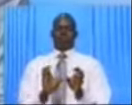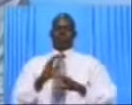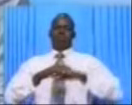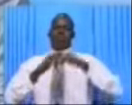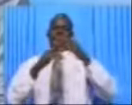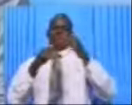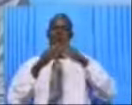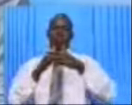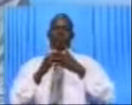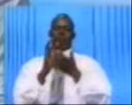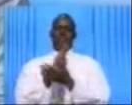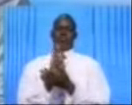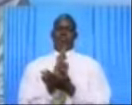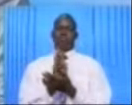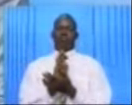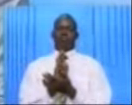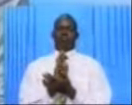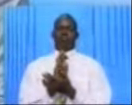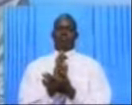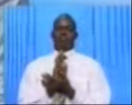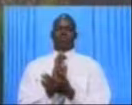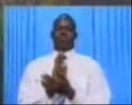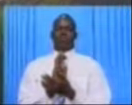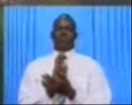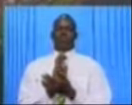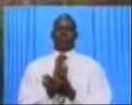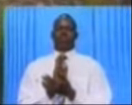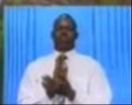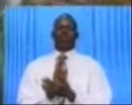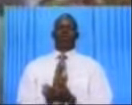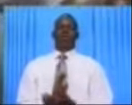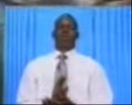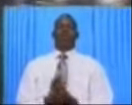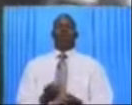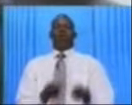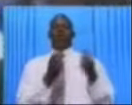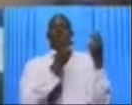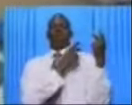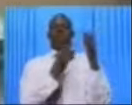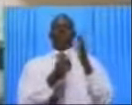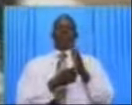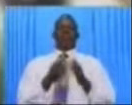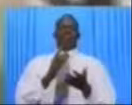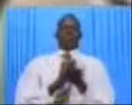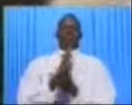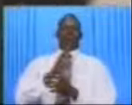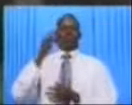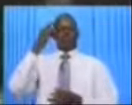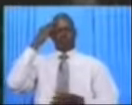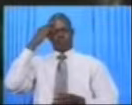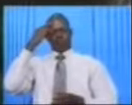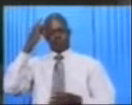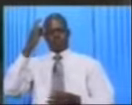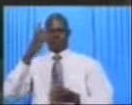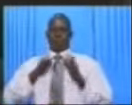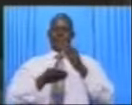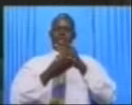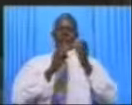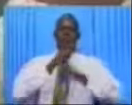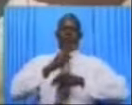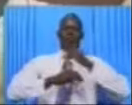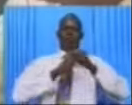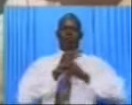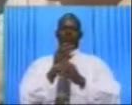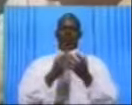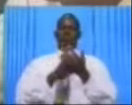critiques. Reportage Drissa Séré. Porté à la fois par le gouvernement et la Banque mondiale, le projet Pôle de croissance de